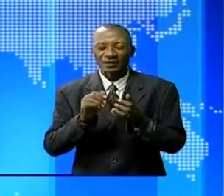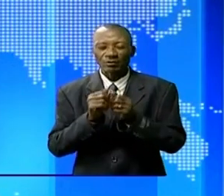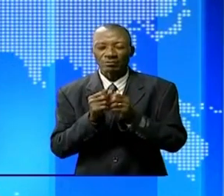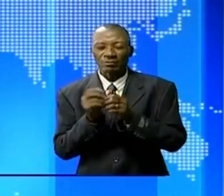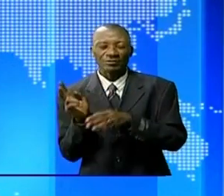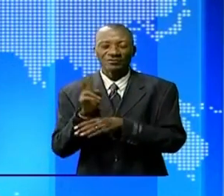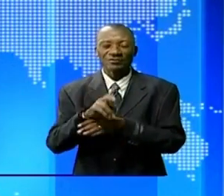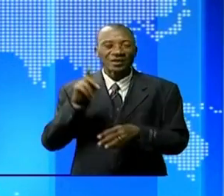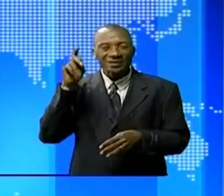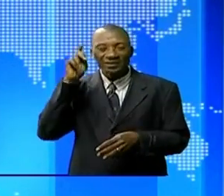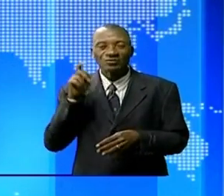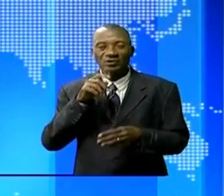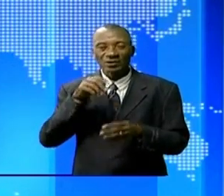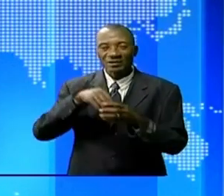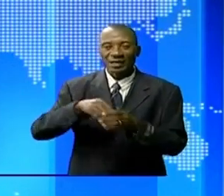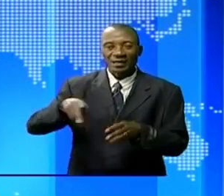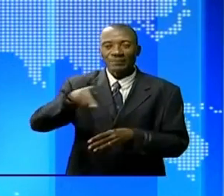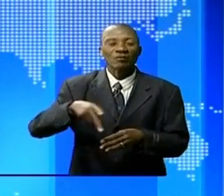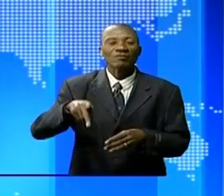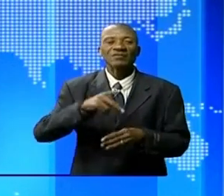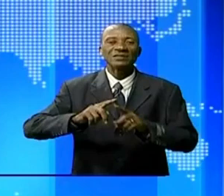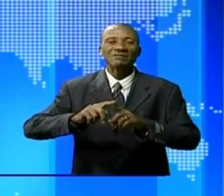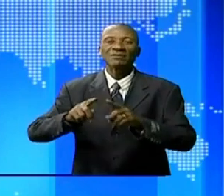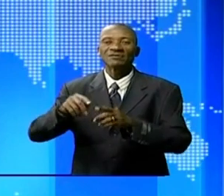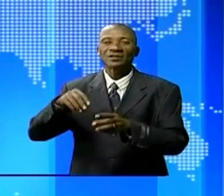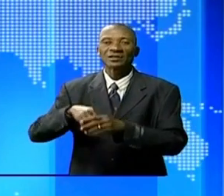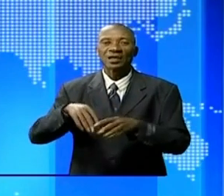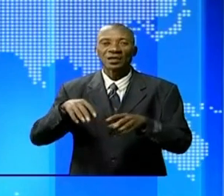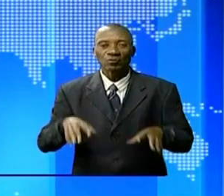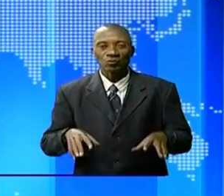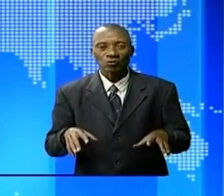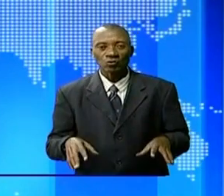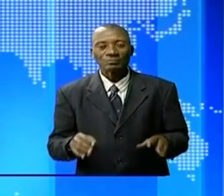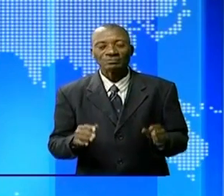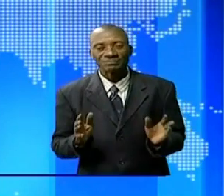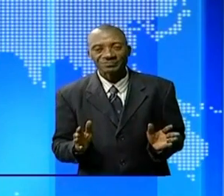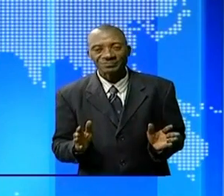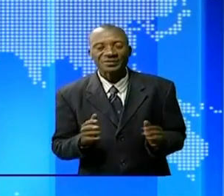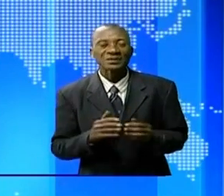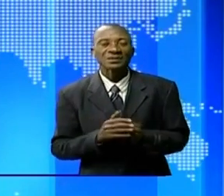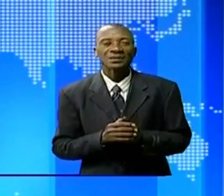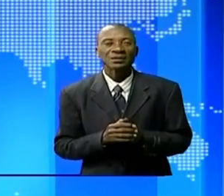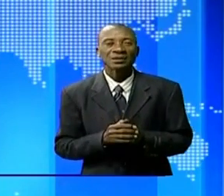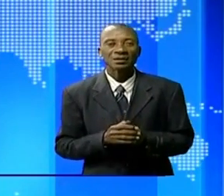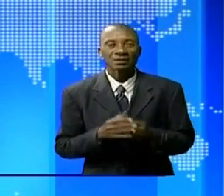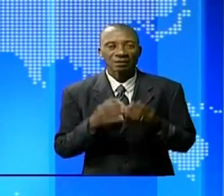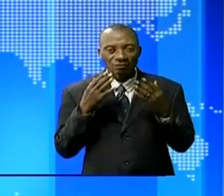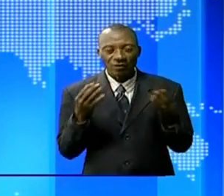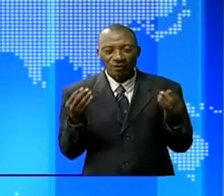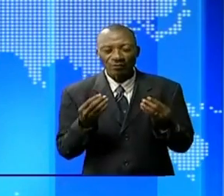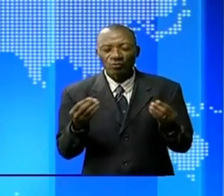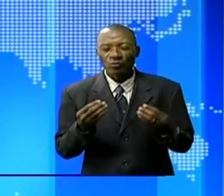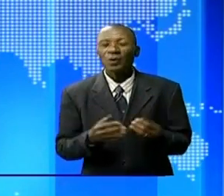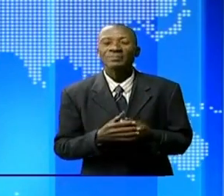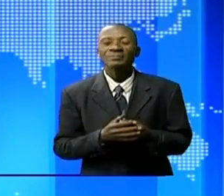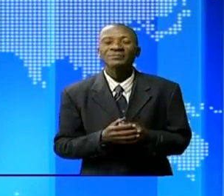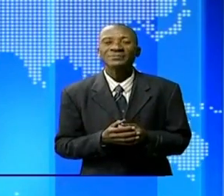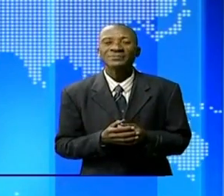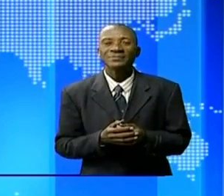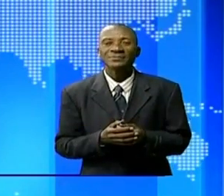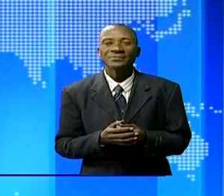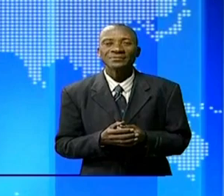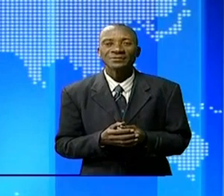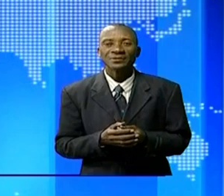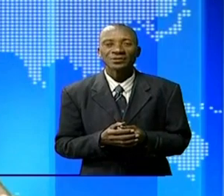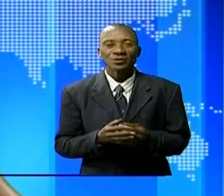province de la république démocratique du congo et la belgique veut apporter son expertise pour son bon fonctionnement eric van